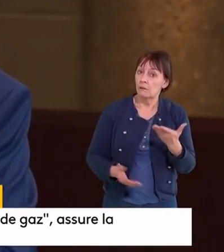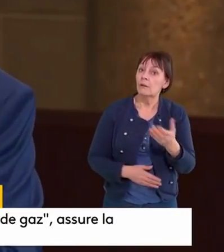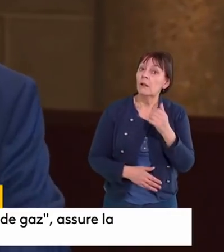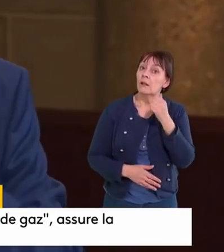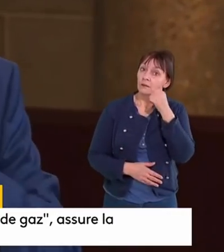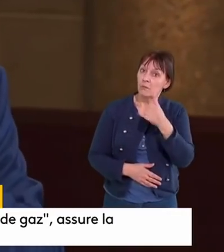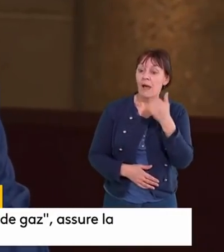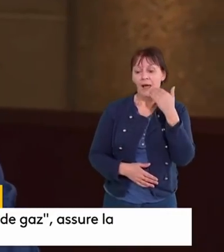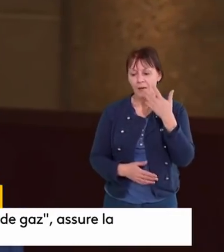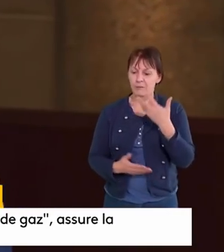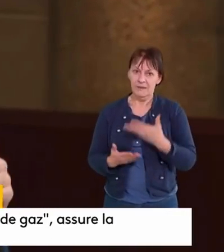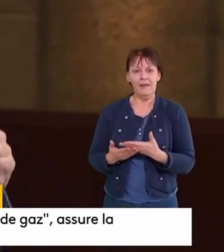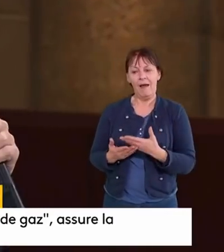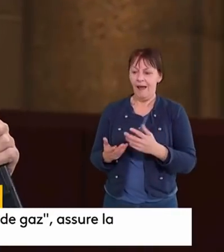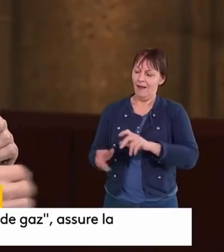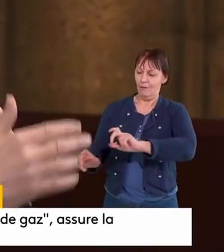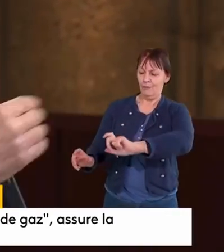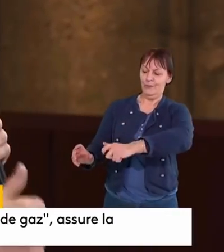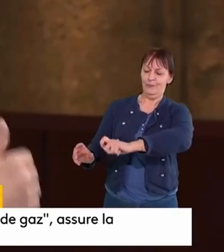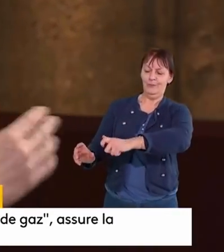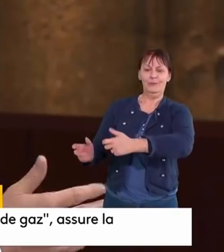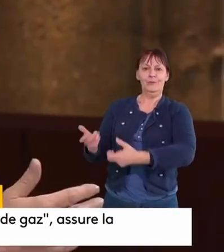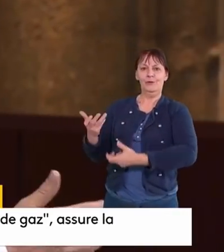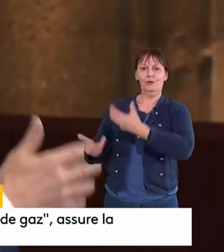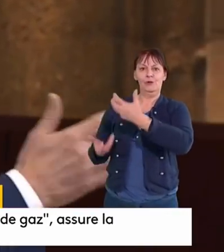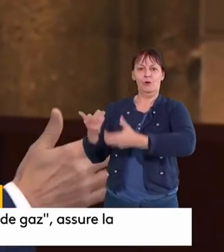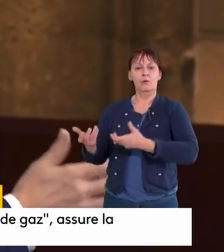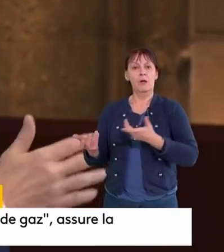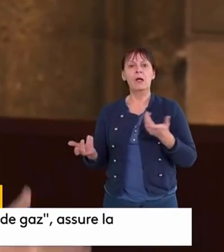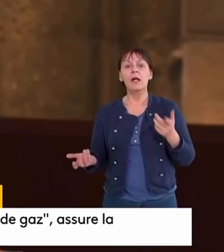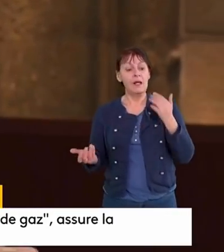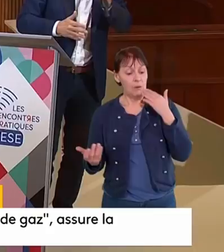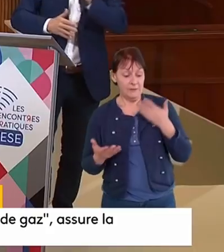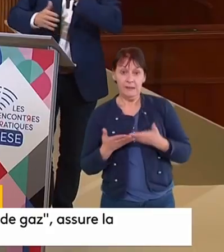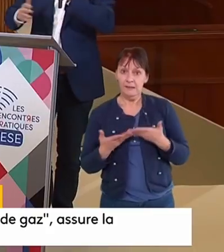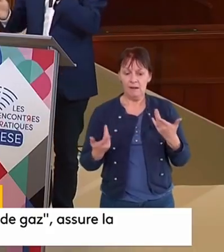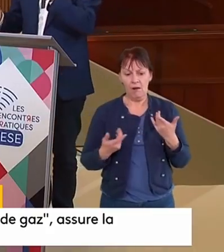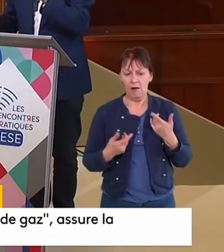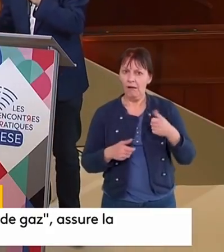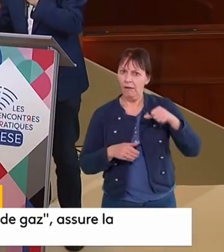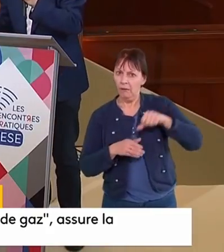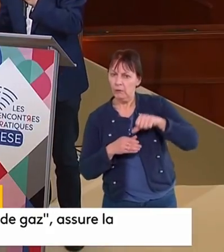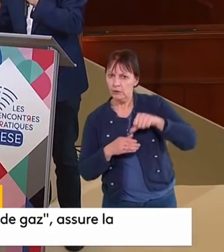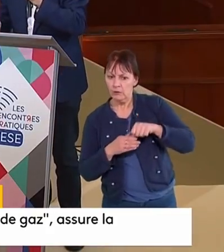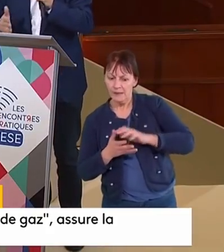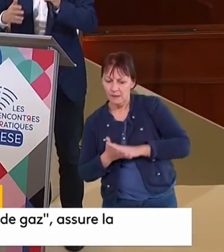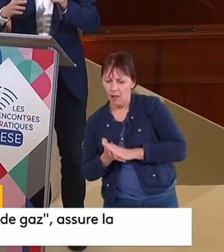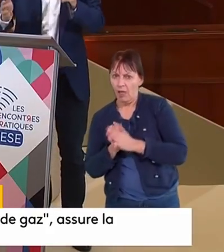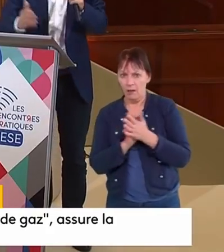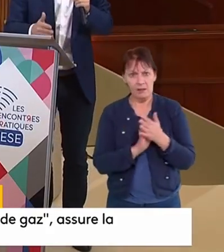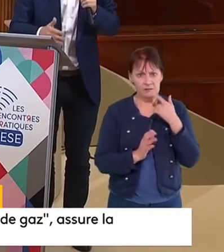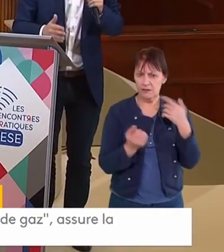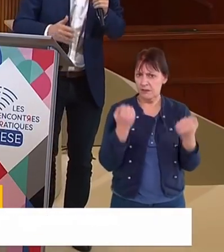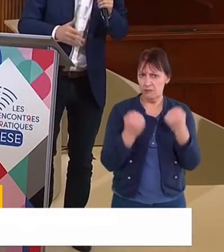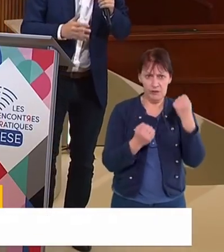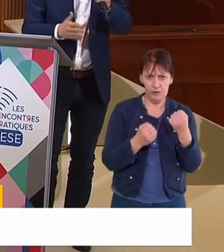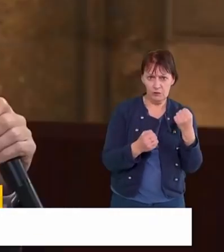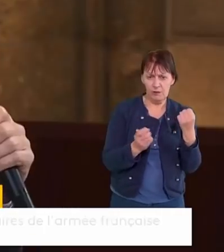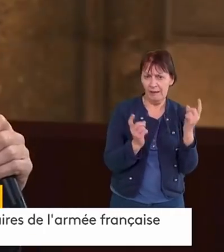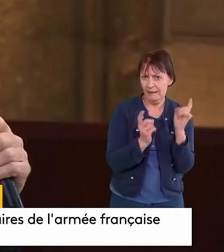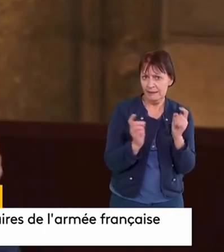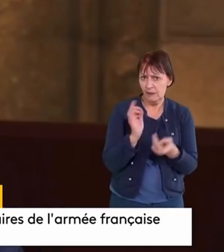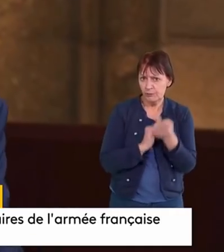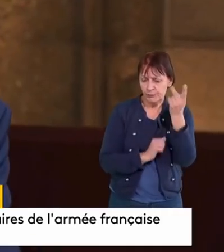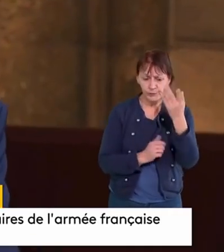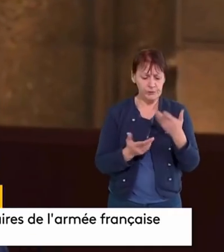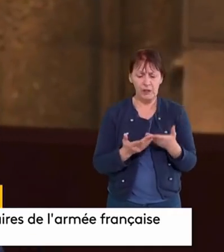les chauffages. Parce que demain, nous allons changer nos modes de consommation. Demain, on va avoir plus de voitures électriques. Demain, on aura des trains